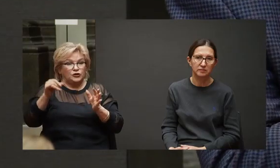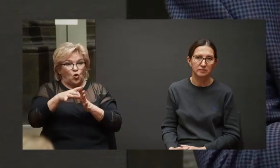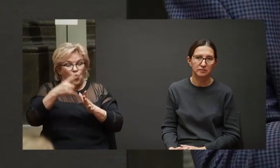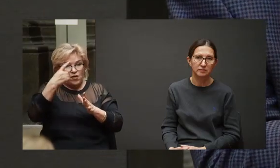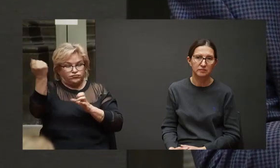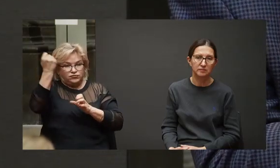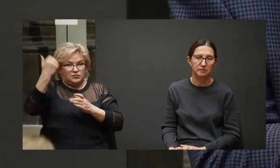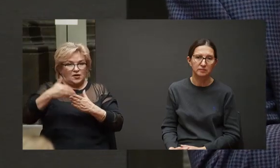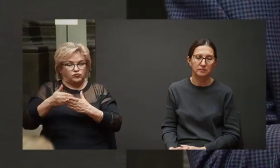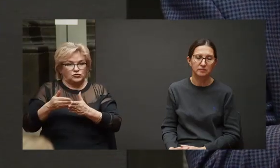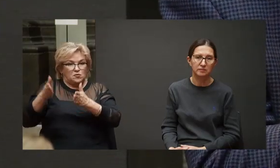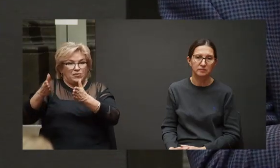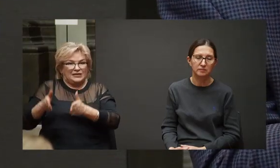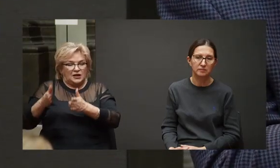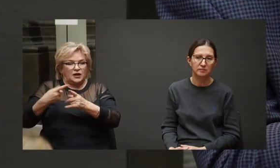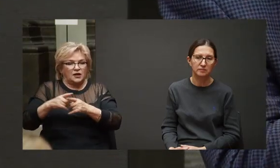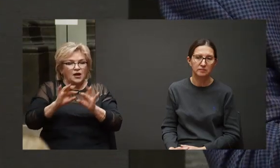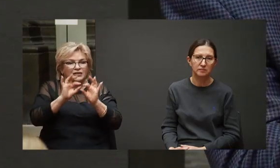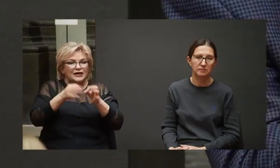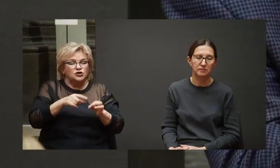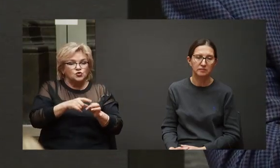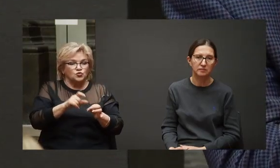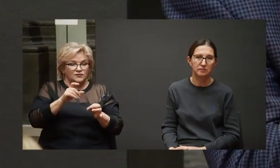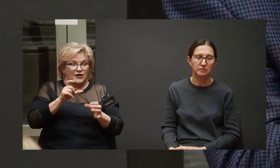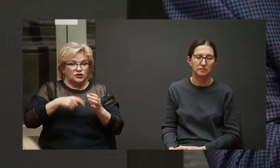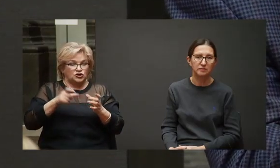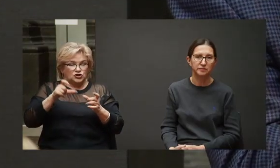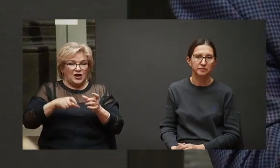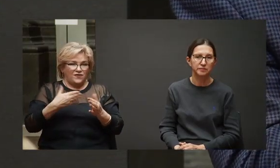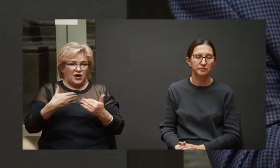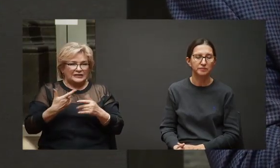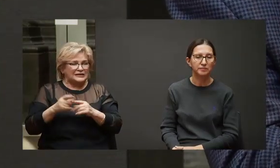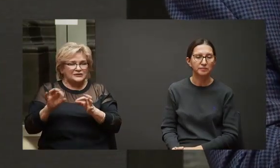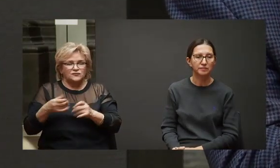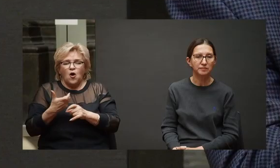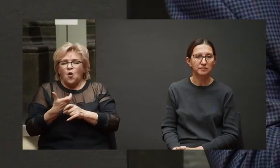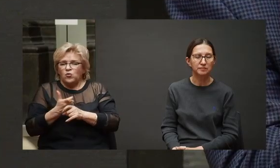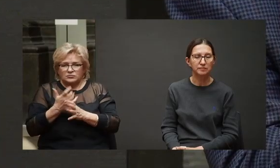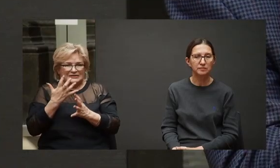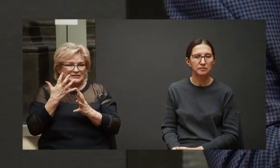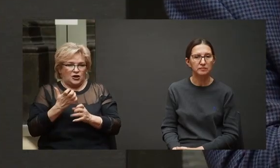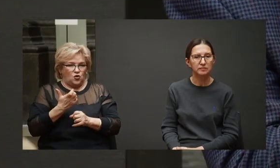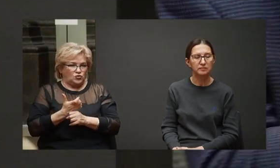Вот этот человек к искусству относился, по-моему, крайне серьезно.